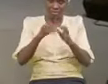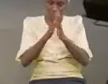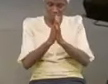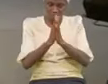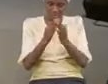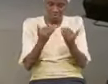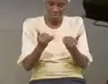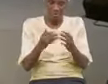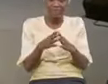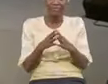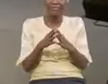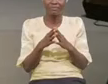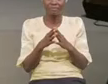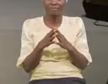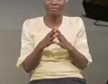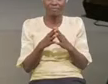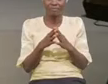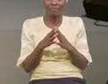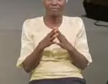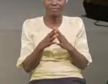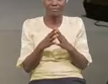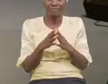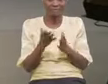Mi katã mia bɔbɔ ta emia mia ŋku.